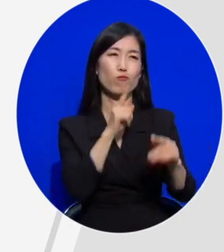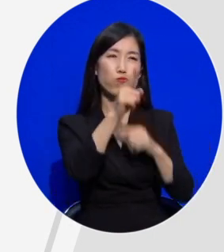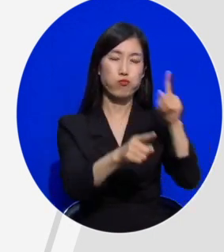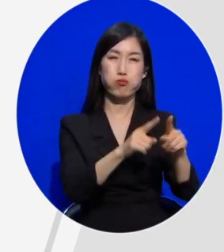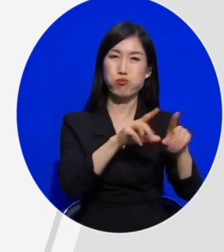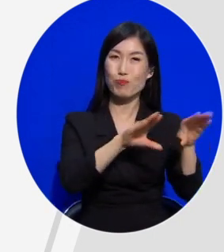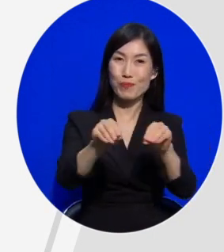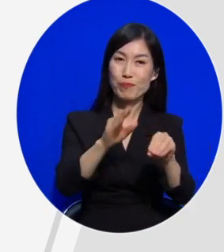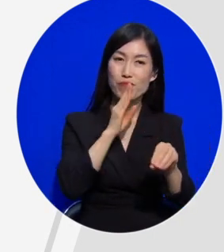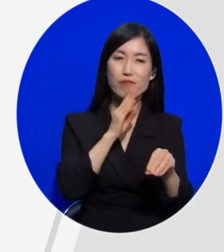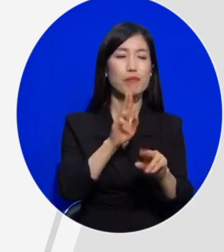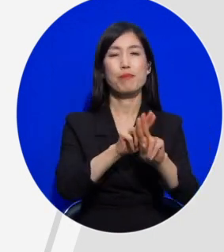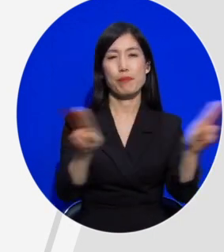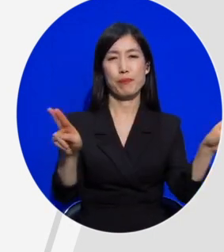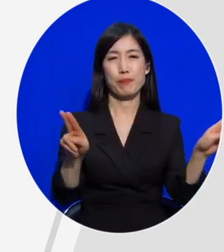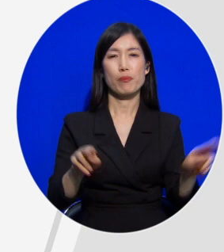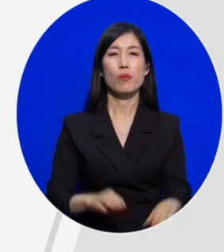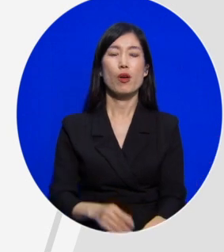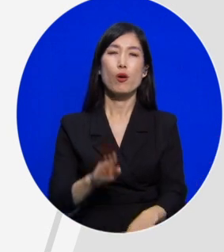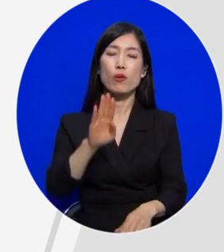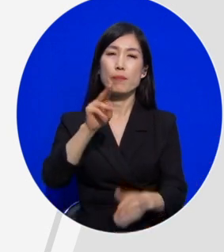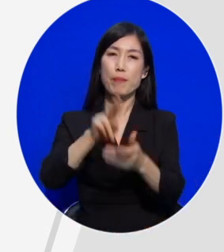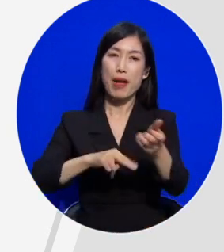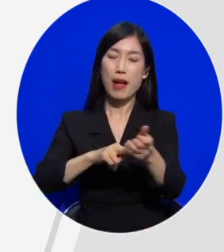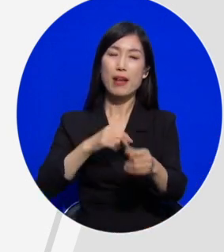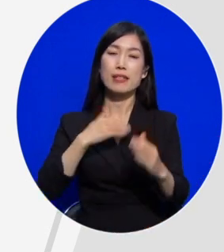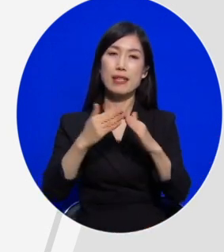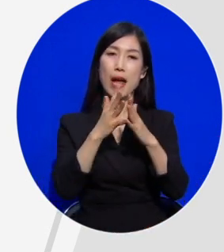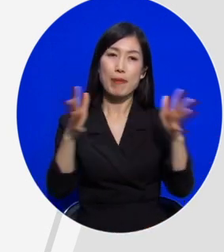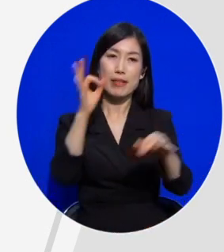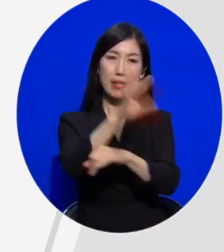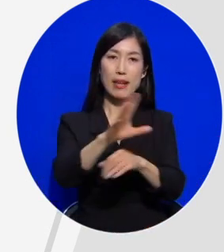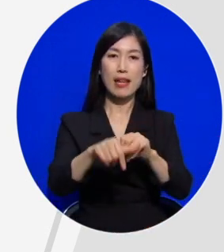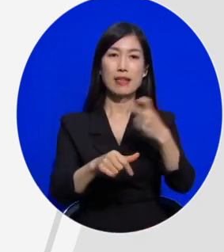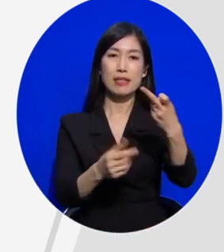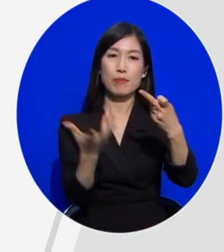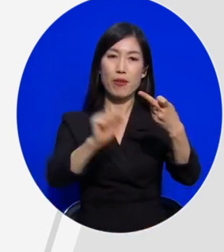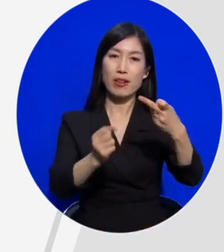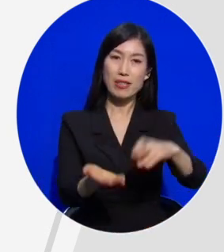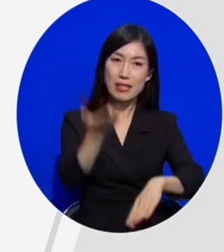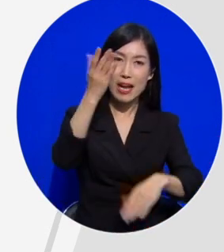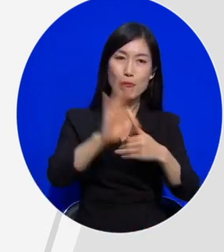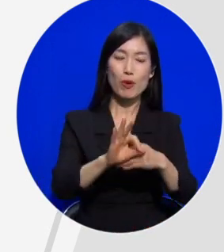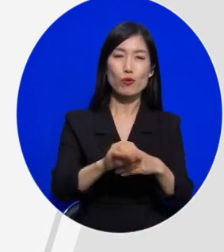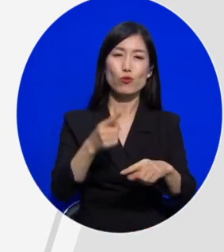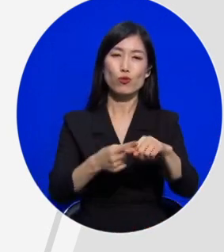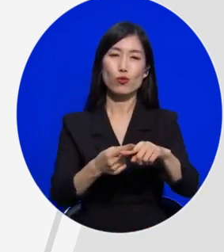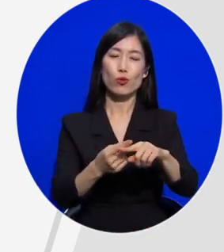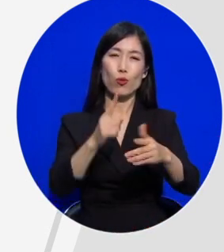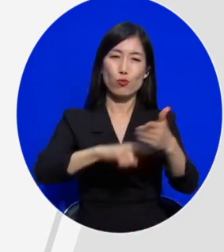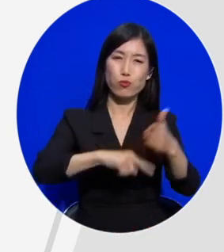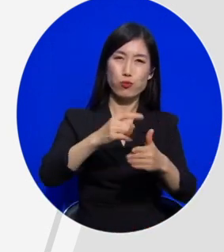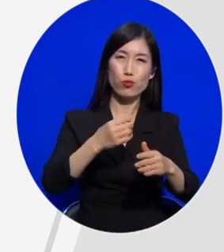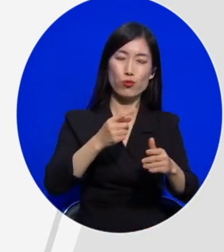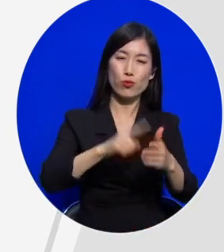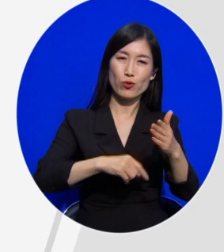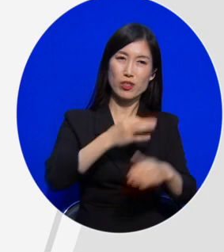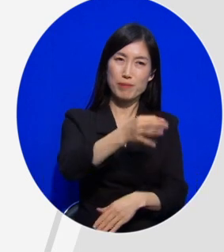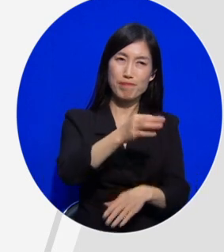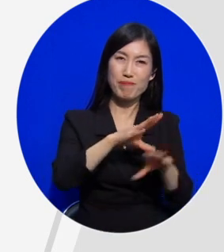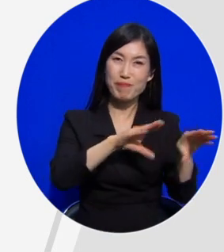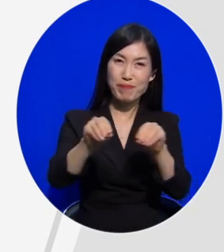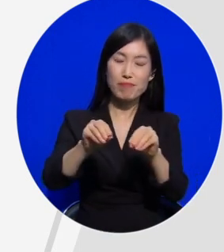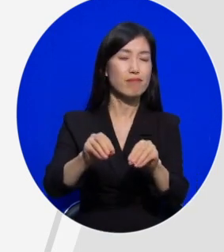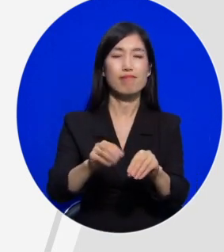사라지고 분양가 12억원 이상 아파트에 대한 중도금 대출금지 규제도 3월이면 사라질 전망입니다 또